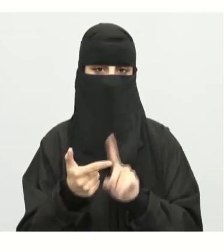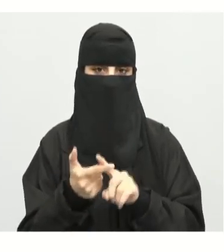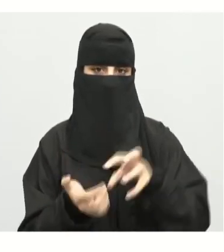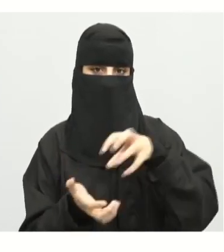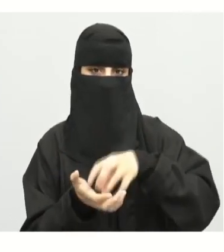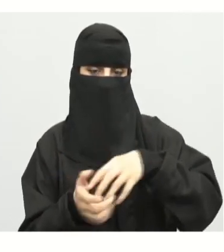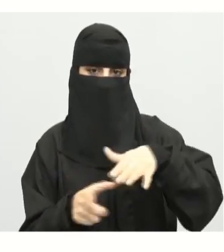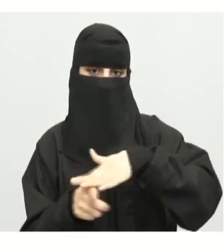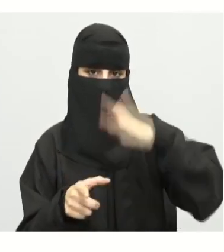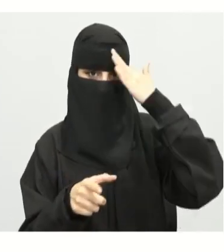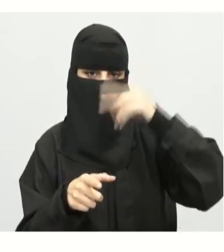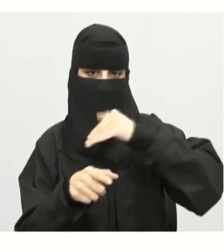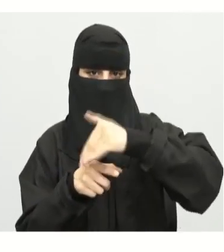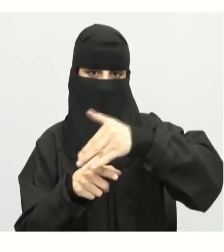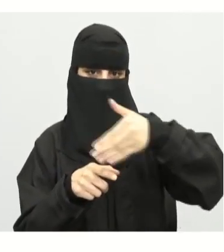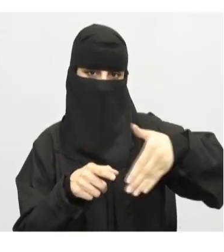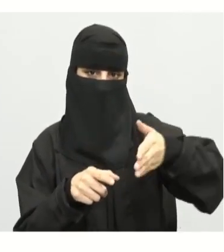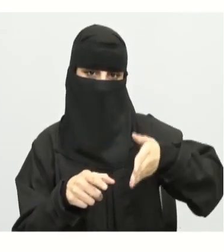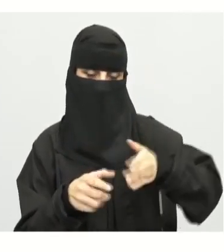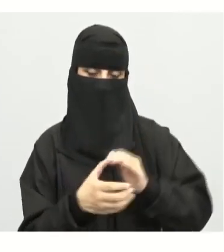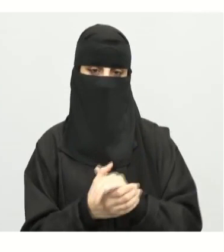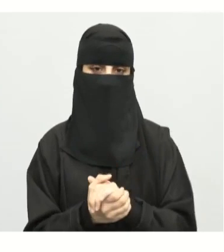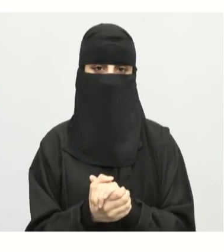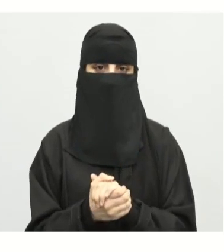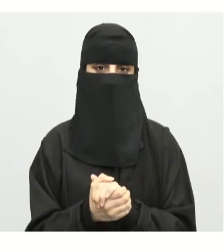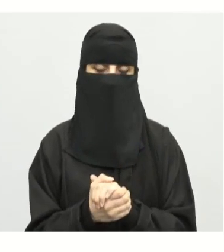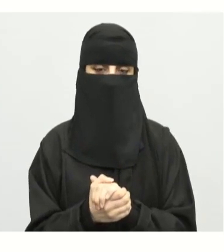حدود وطني المملكه العربيه السعوديه